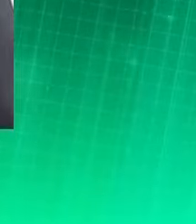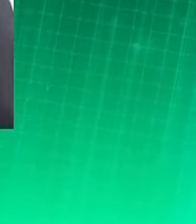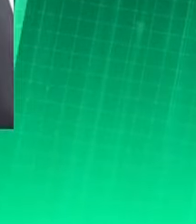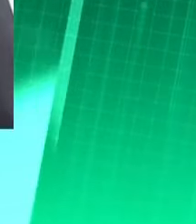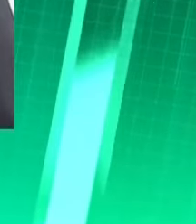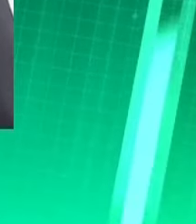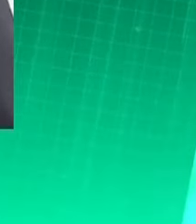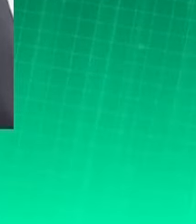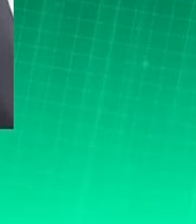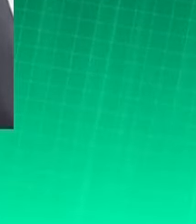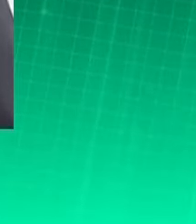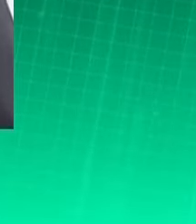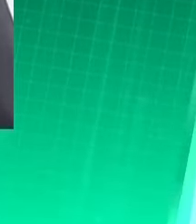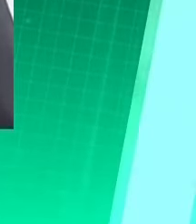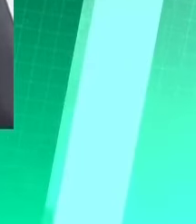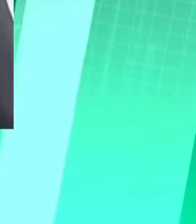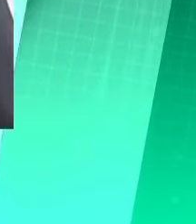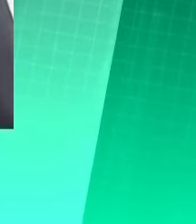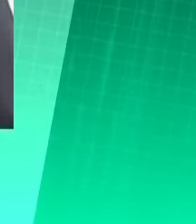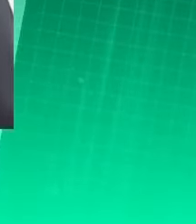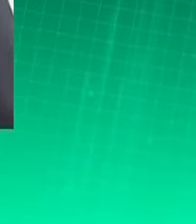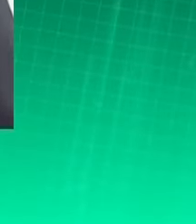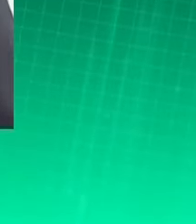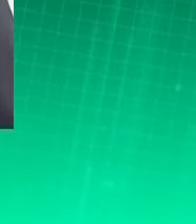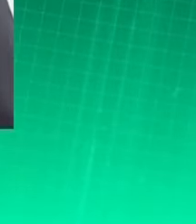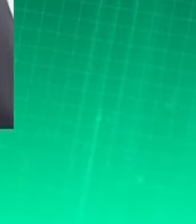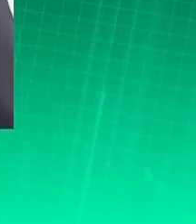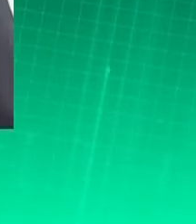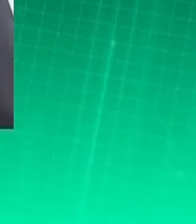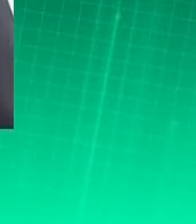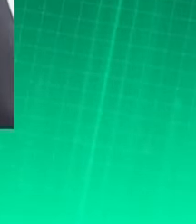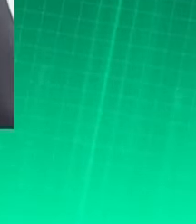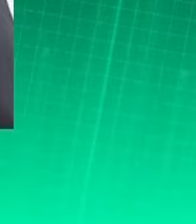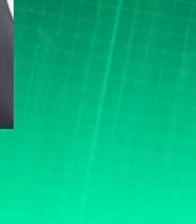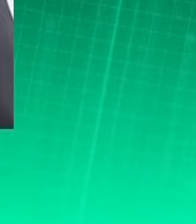выплат, сформированных за счет других видов пенсионных взносов, которые